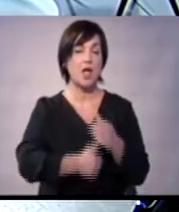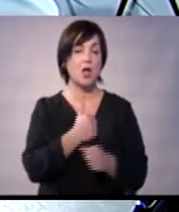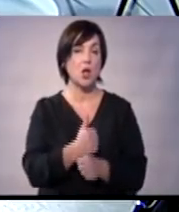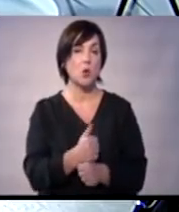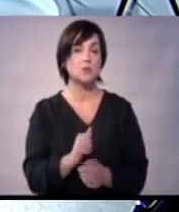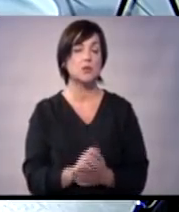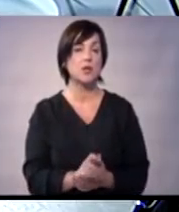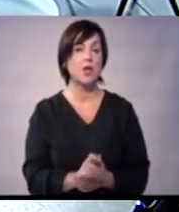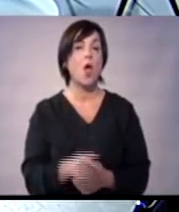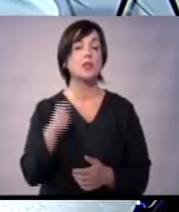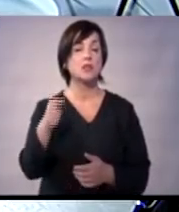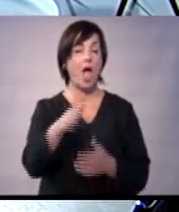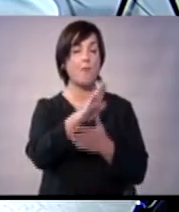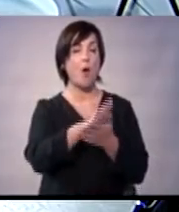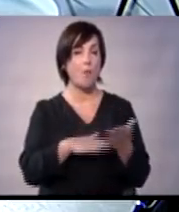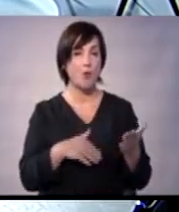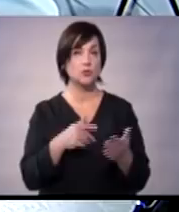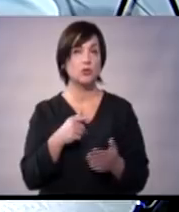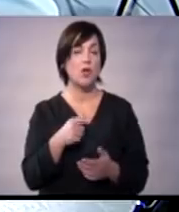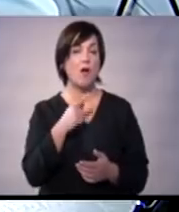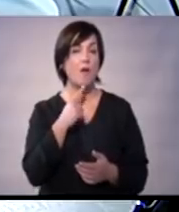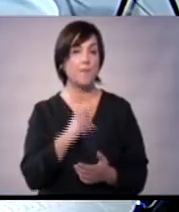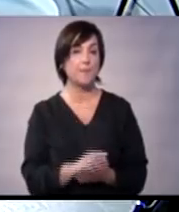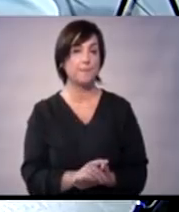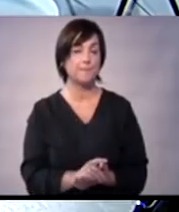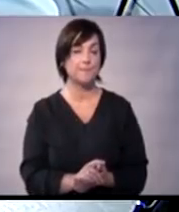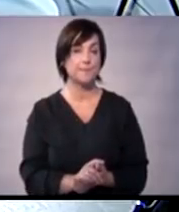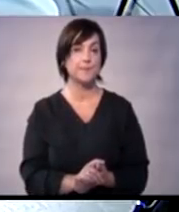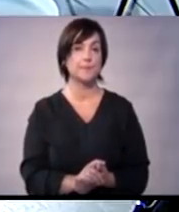Така да, од таму почна цела работа, уште пред референдум.